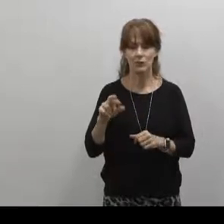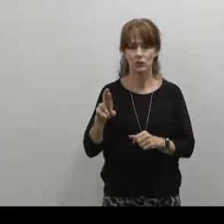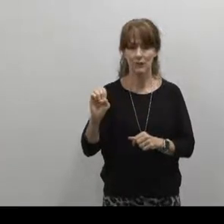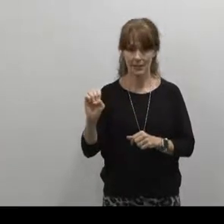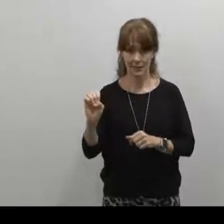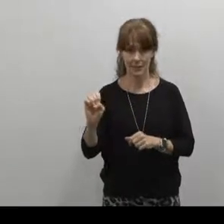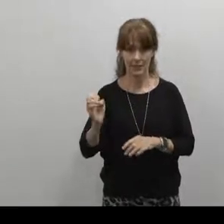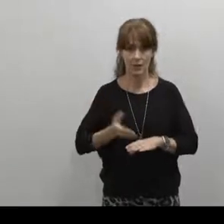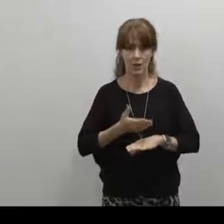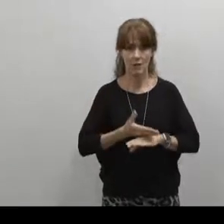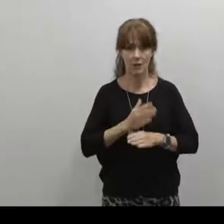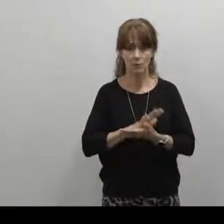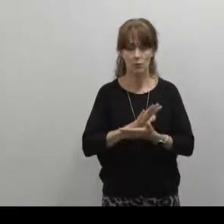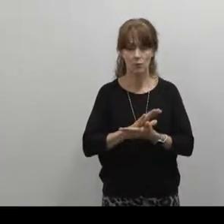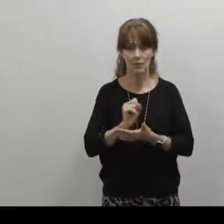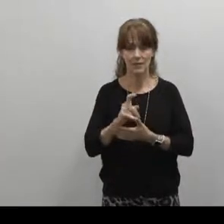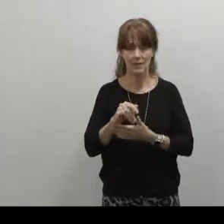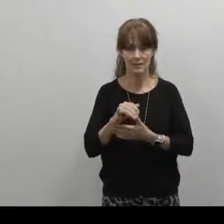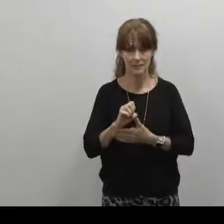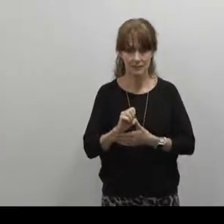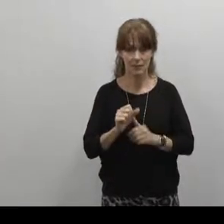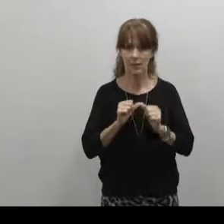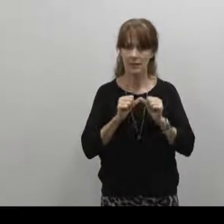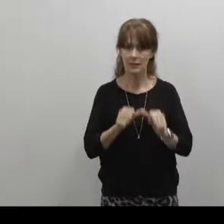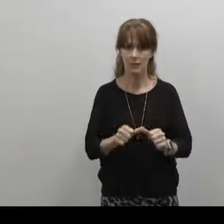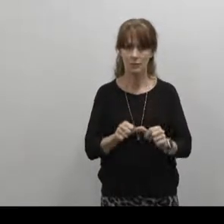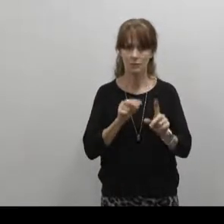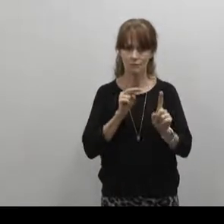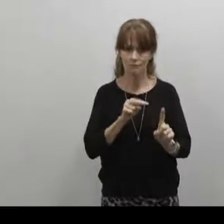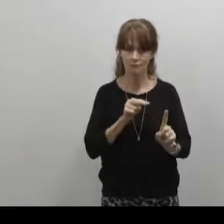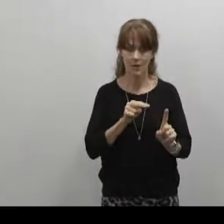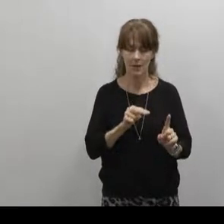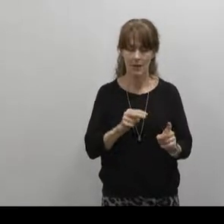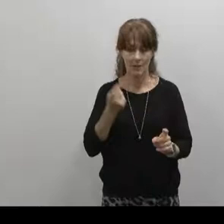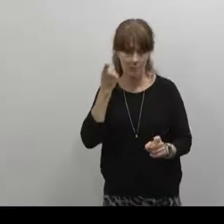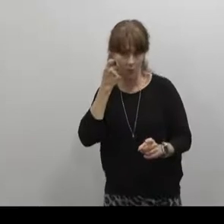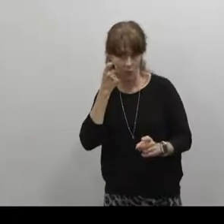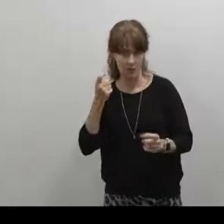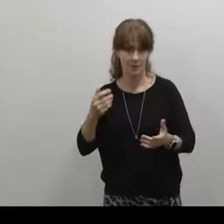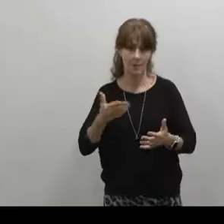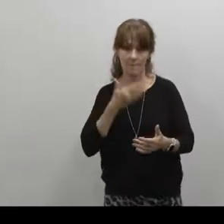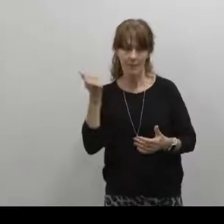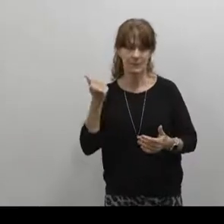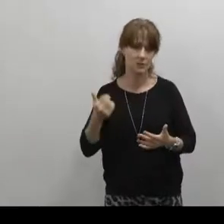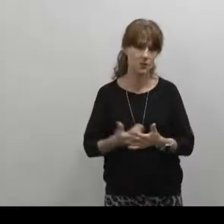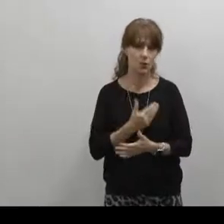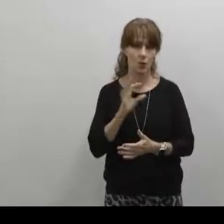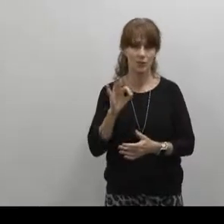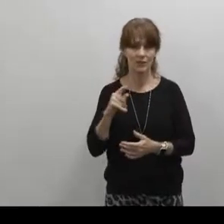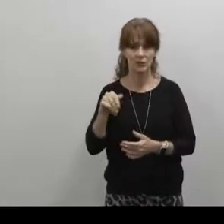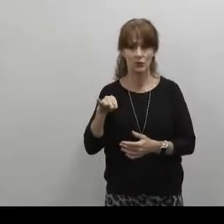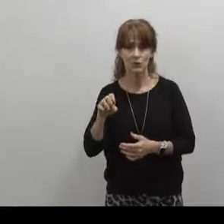cái miền cam bát thi thơ mẹ tam ý đúng mi ý đấy mẹ này thay internet rồi mua cái hạ thầm hoa